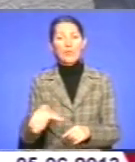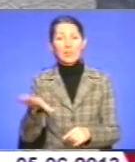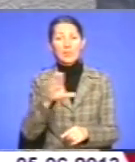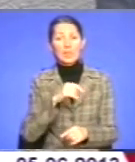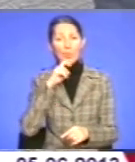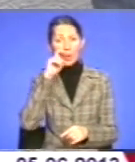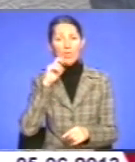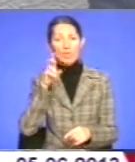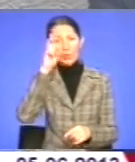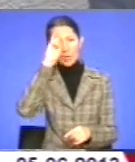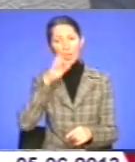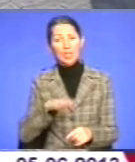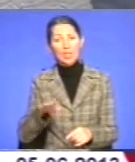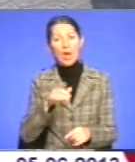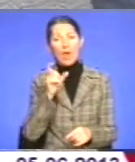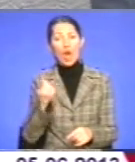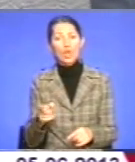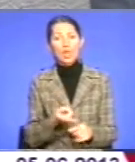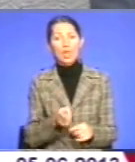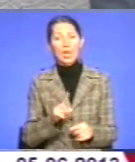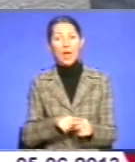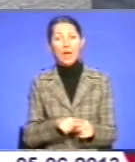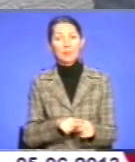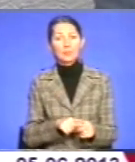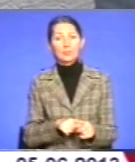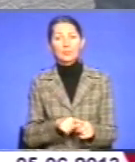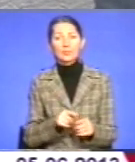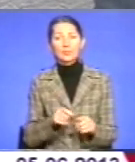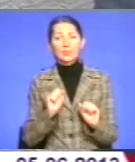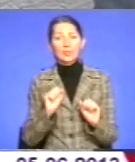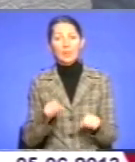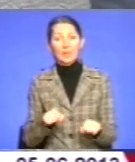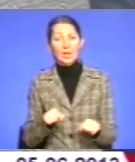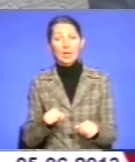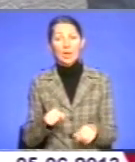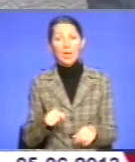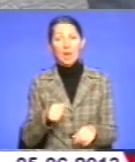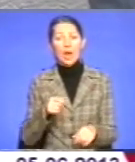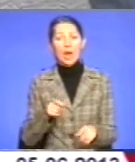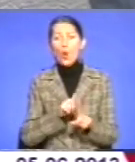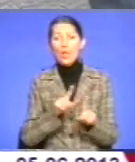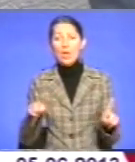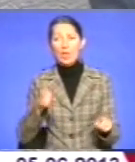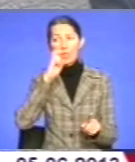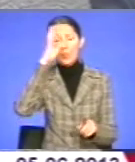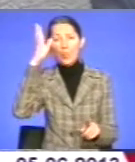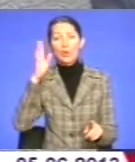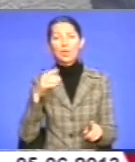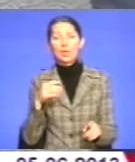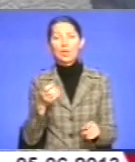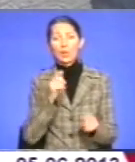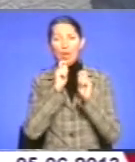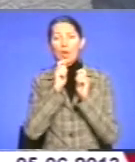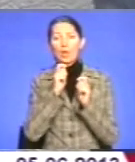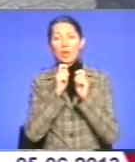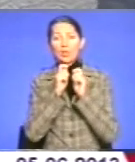українській державі. Людина, яка володіла унікальним Божим даром творення. Бо в той